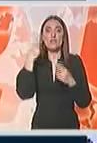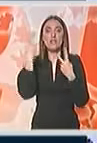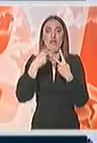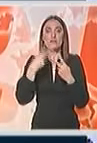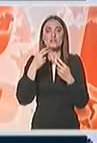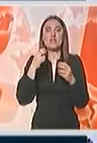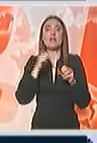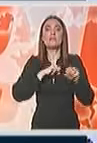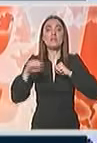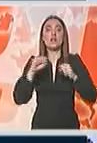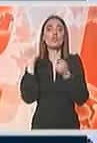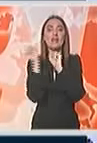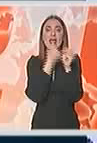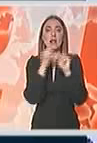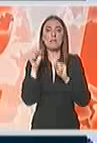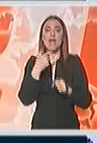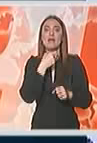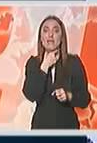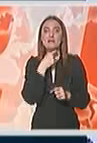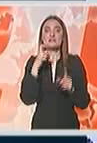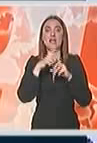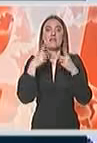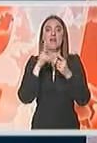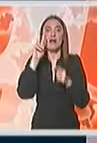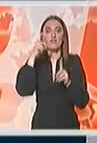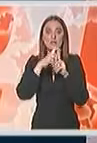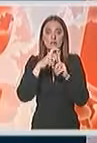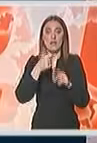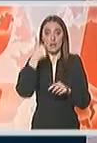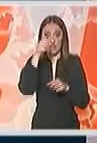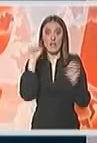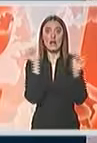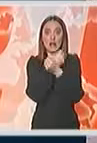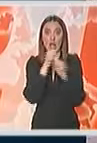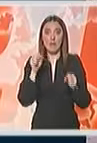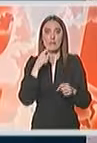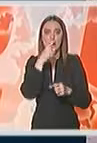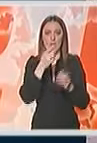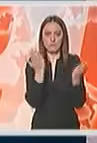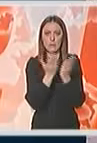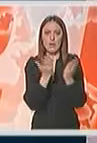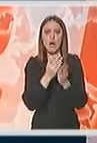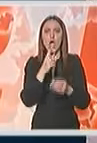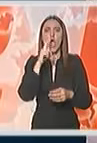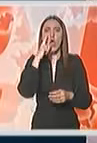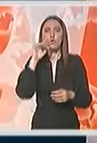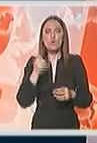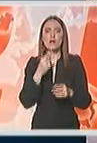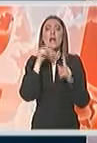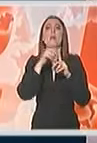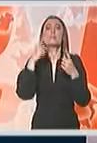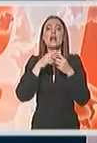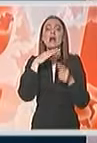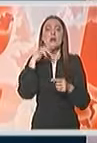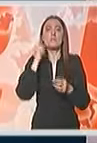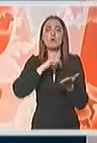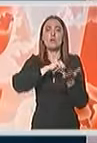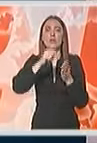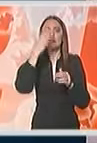direktor reklamne agencije Group M David Lotak. Za jednu reklamu u listovima poput New York Timesa Prag bi morao da plati